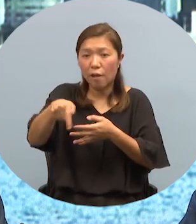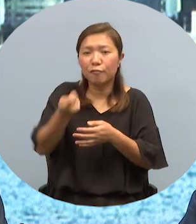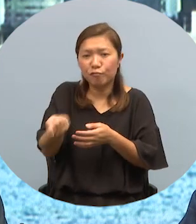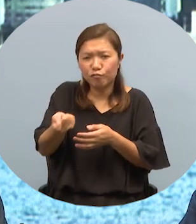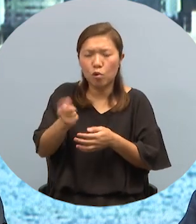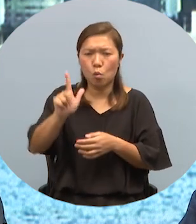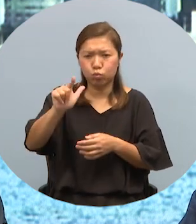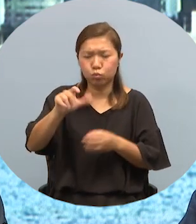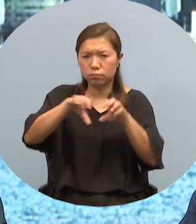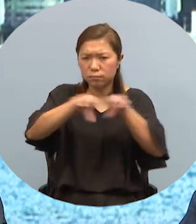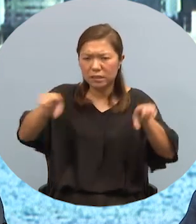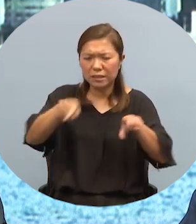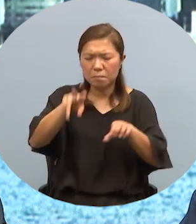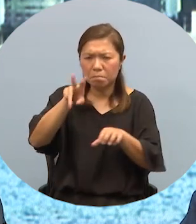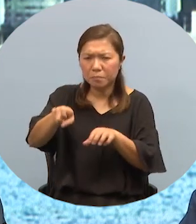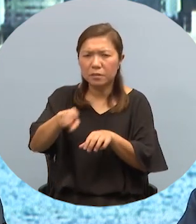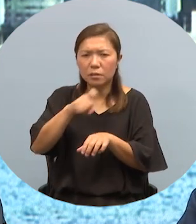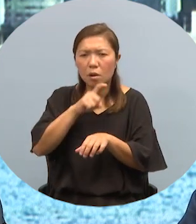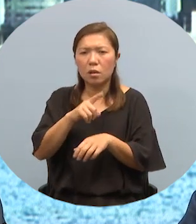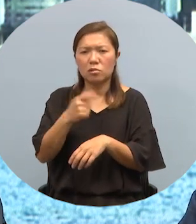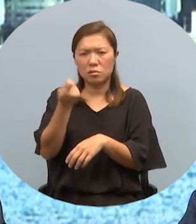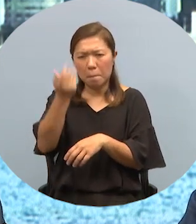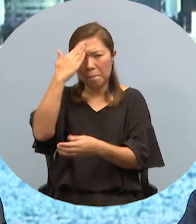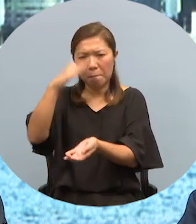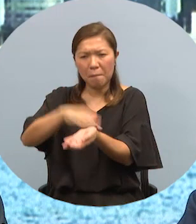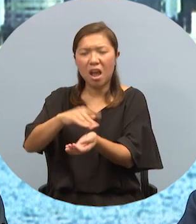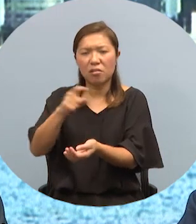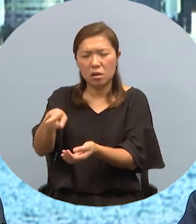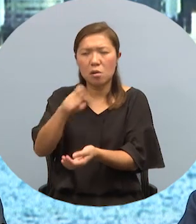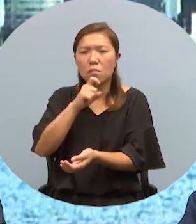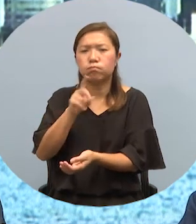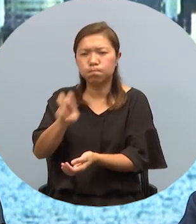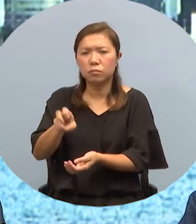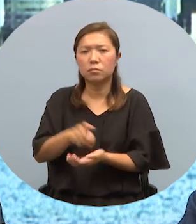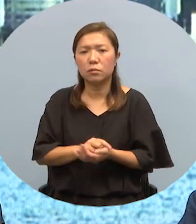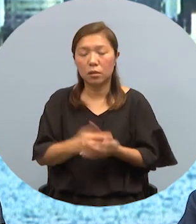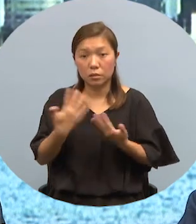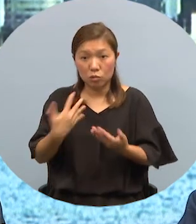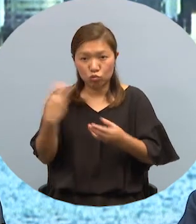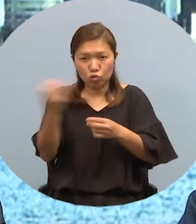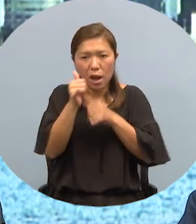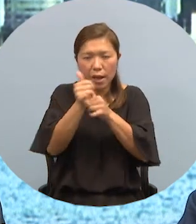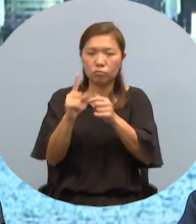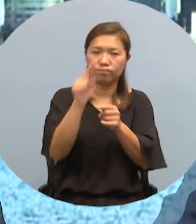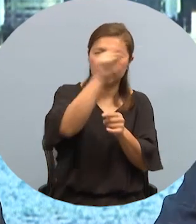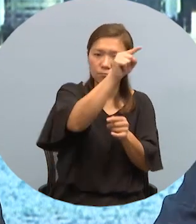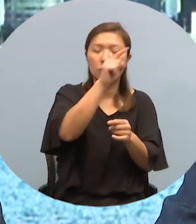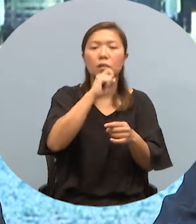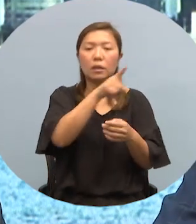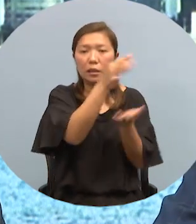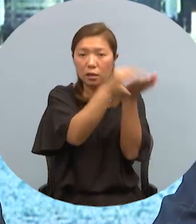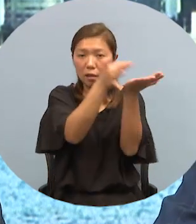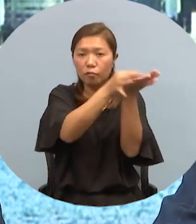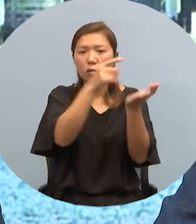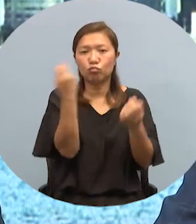污水渠嗰度咧，我哋就會睇到有少少嘅陽性嘅反應。咁我哋再追上去上游嘅地方之後，我哋